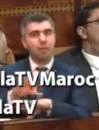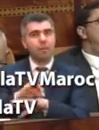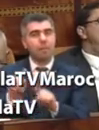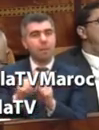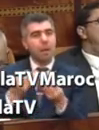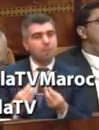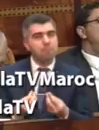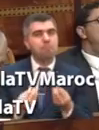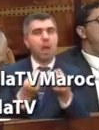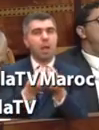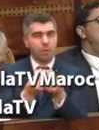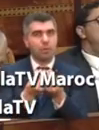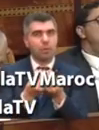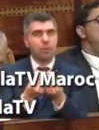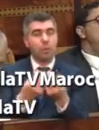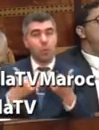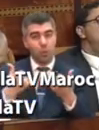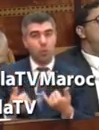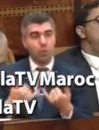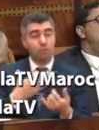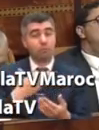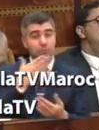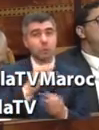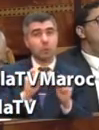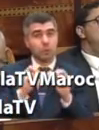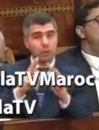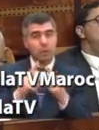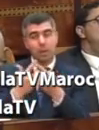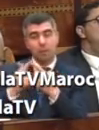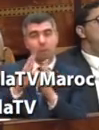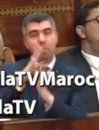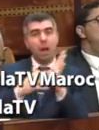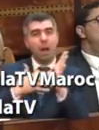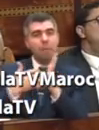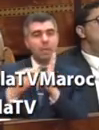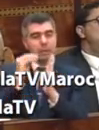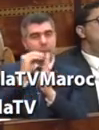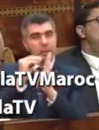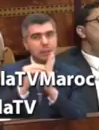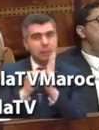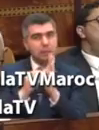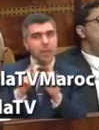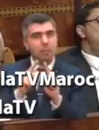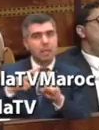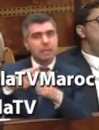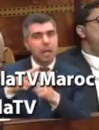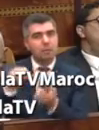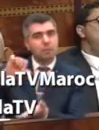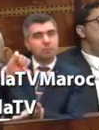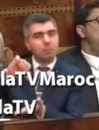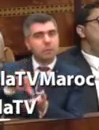مواكبة. واليوم أنا غادي مسرور لما اكدتم على الجدول ديالكم فيها القطب الفلاحي الصناعي بالمنطقه